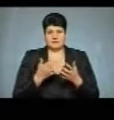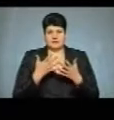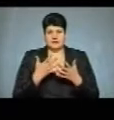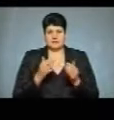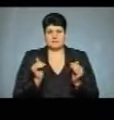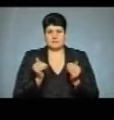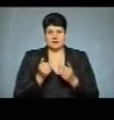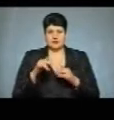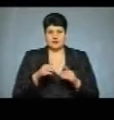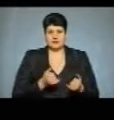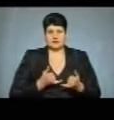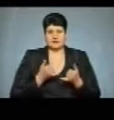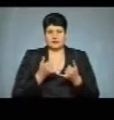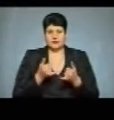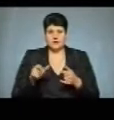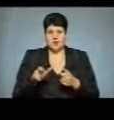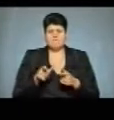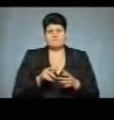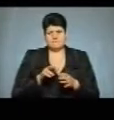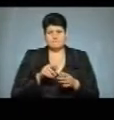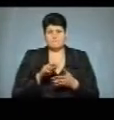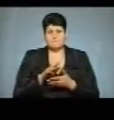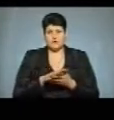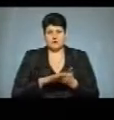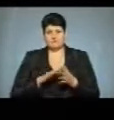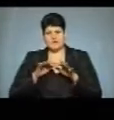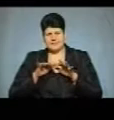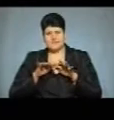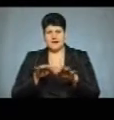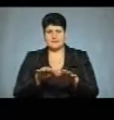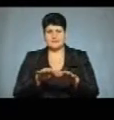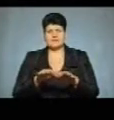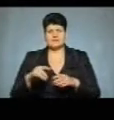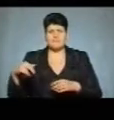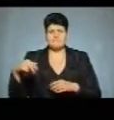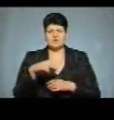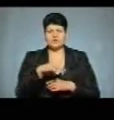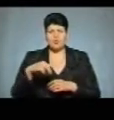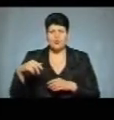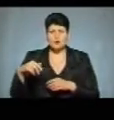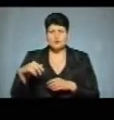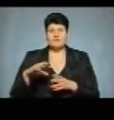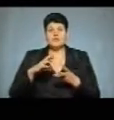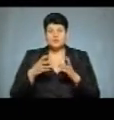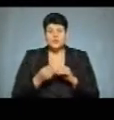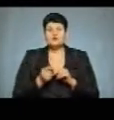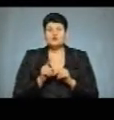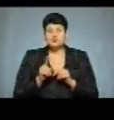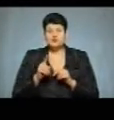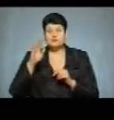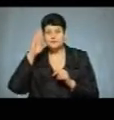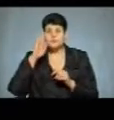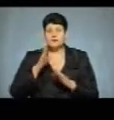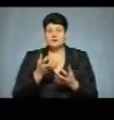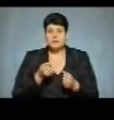швидкості руху, не дав йому дороги, а продовжуючи ричати на нього наїзд на нерегульованому пішохідному переході. В результаті чого пішохід отримав